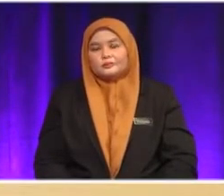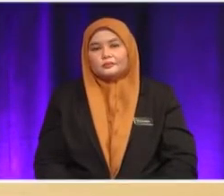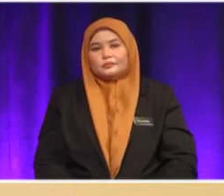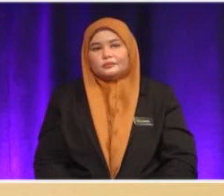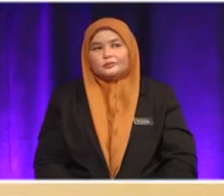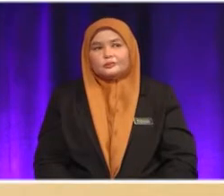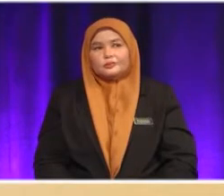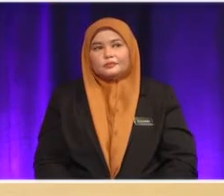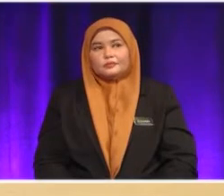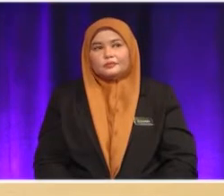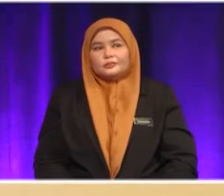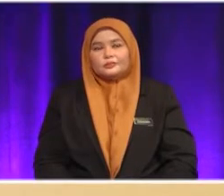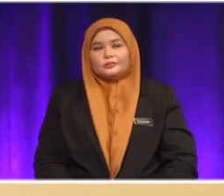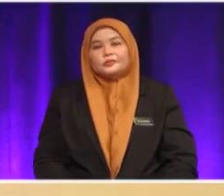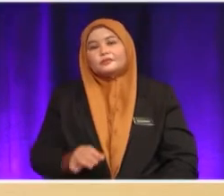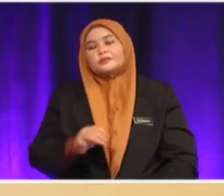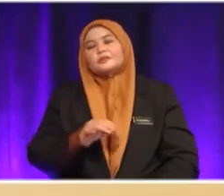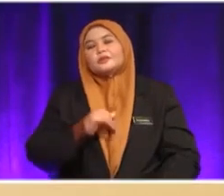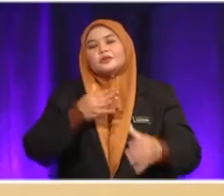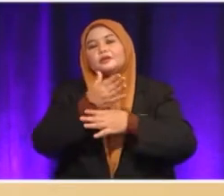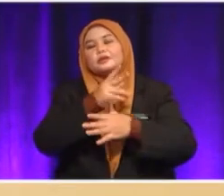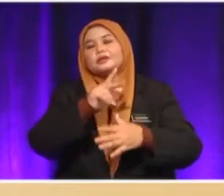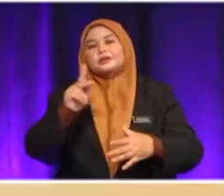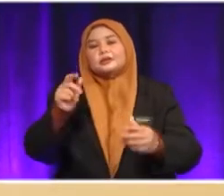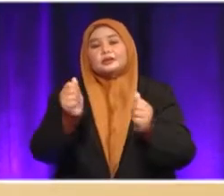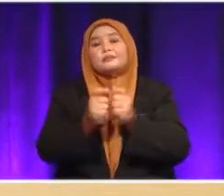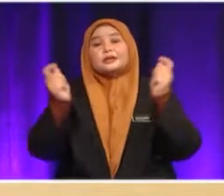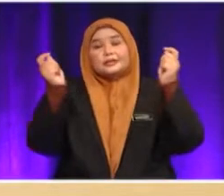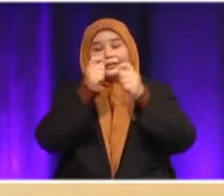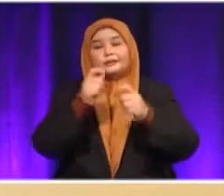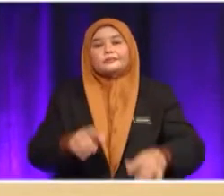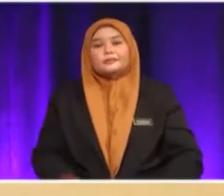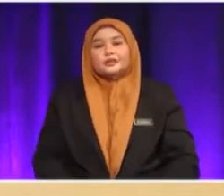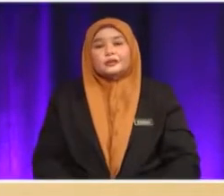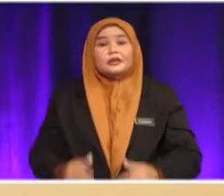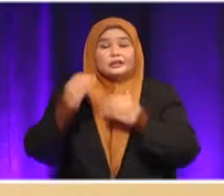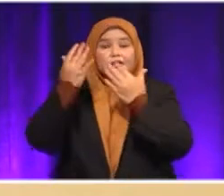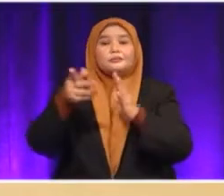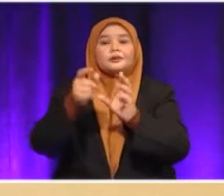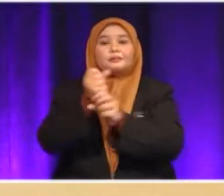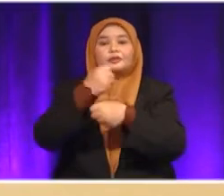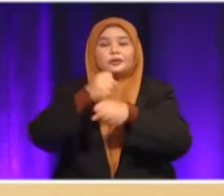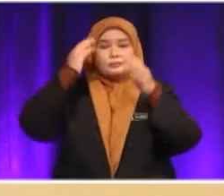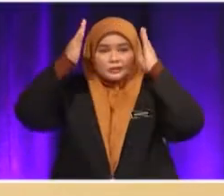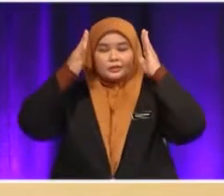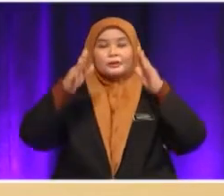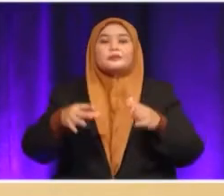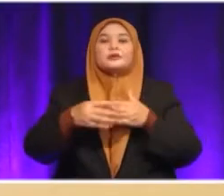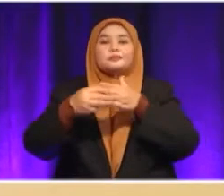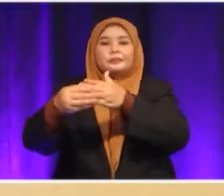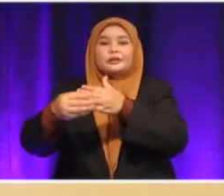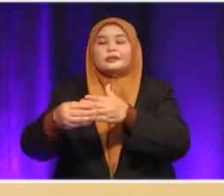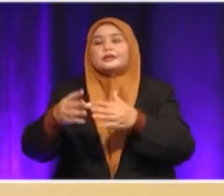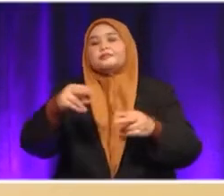Oke saya teruskan dengan yang menentang cadangan pembentukan Malaysia menunjukkan pemimpin dan